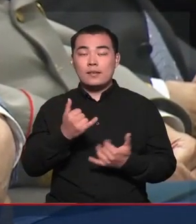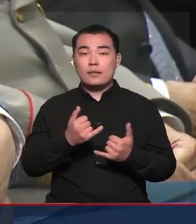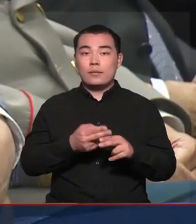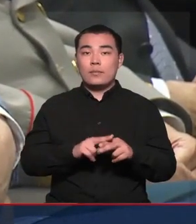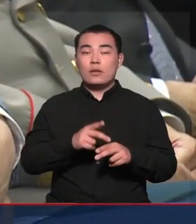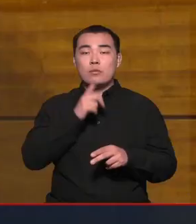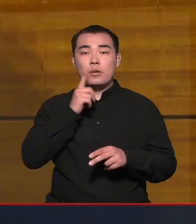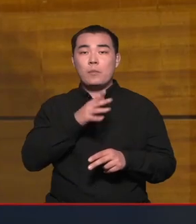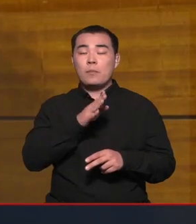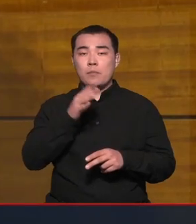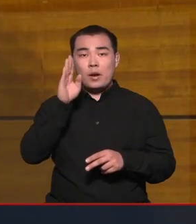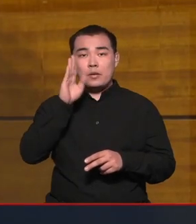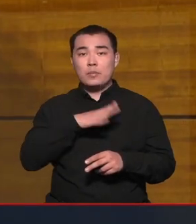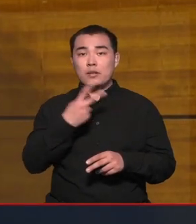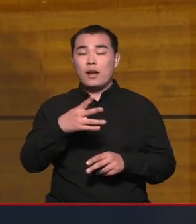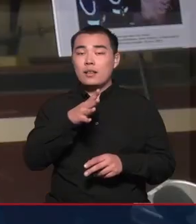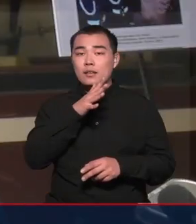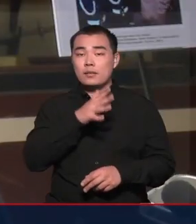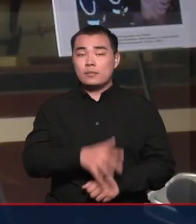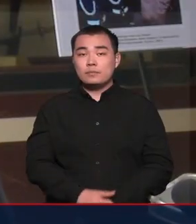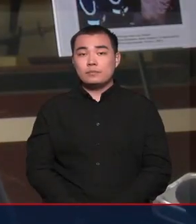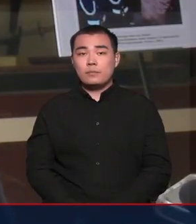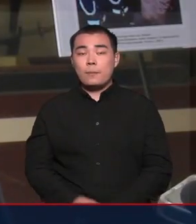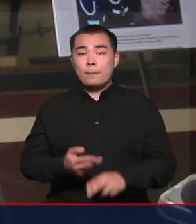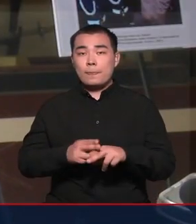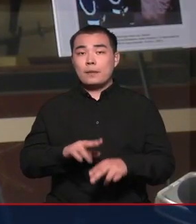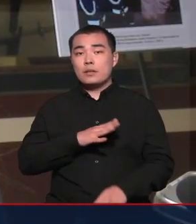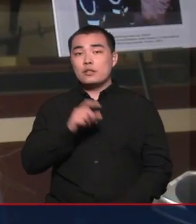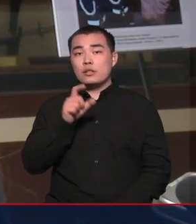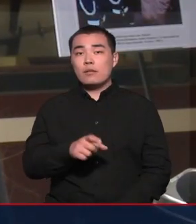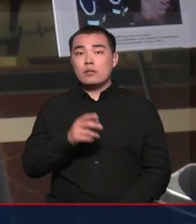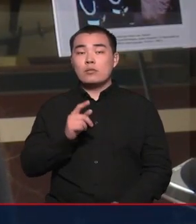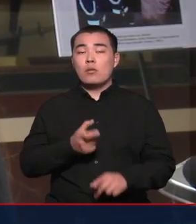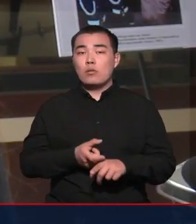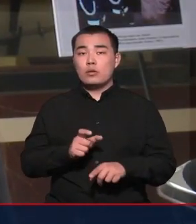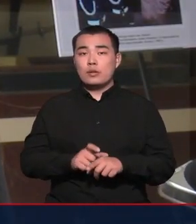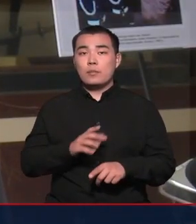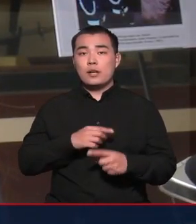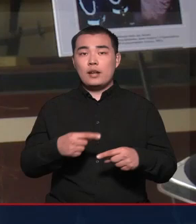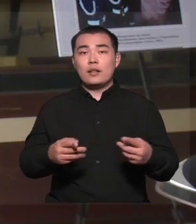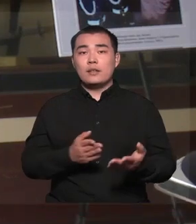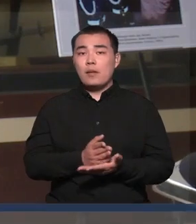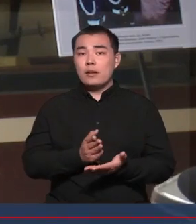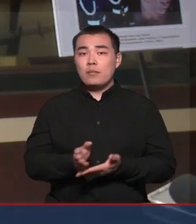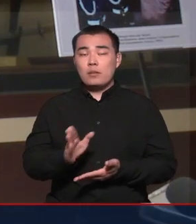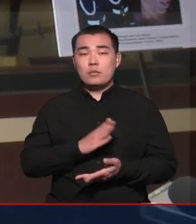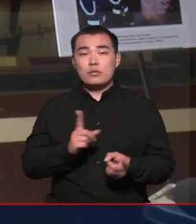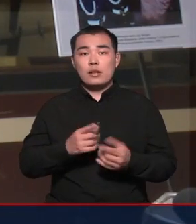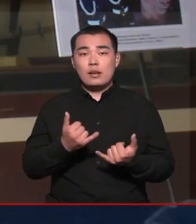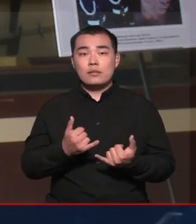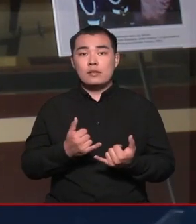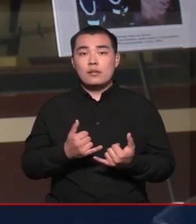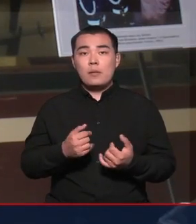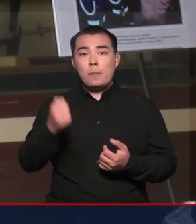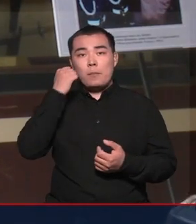совсем юным парнем, в 20 лет. Это был человек, который очень был разносторонний, у него была